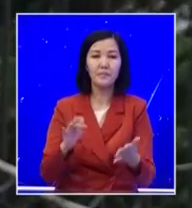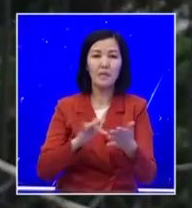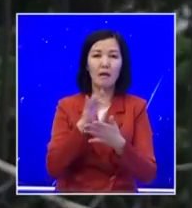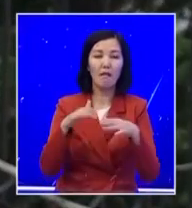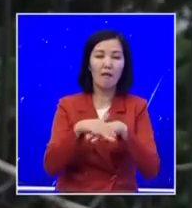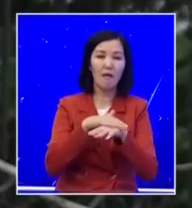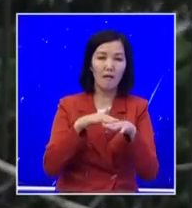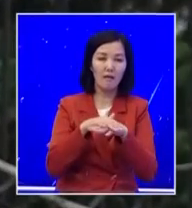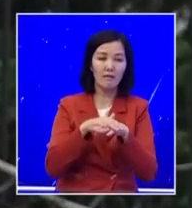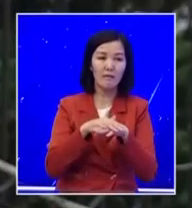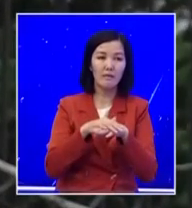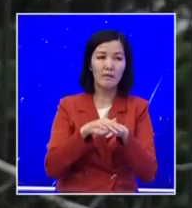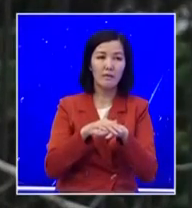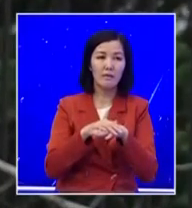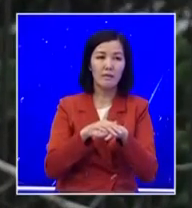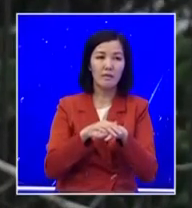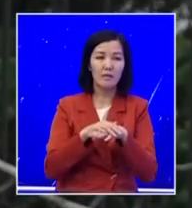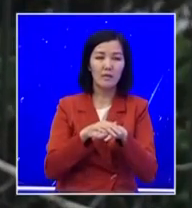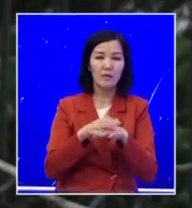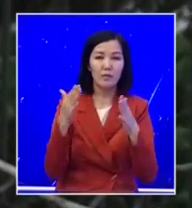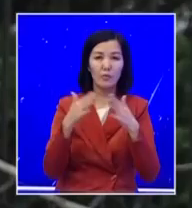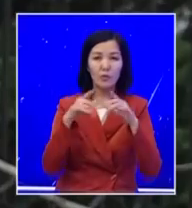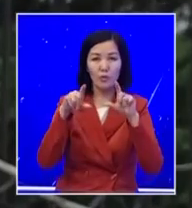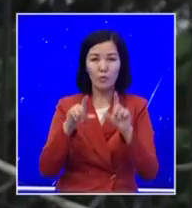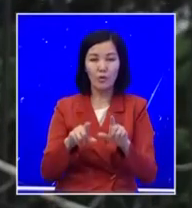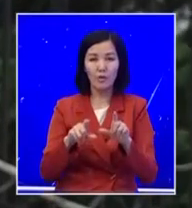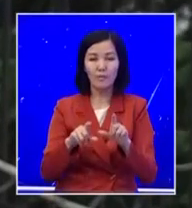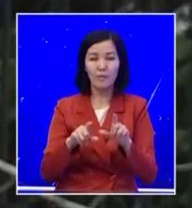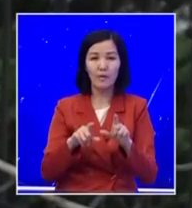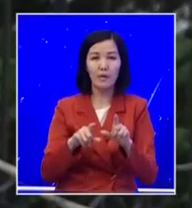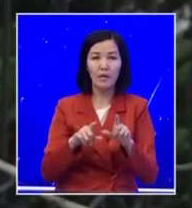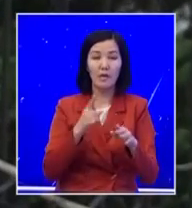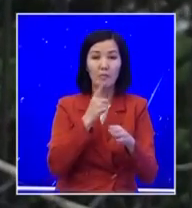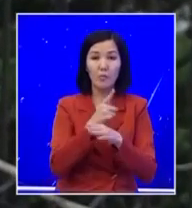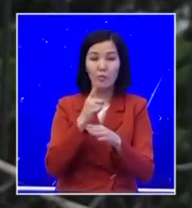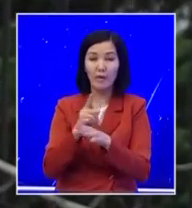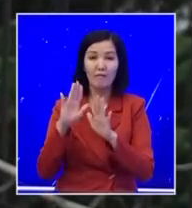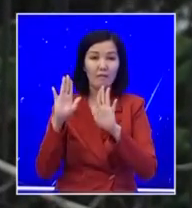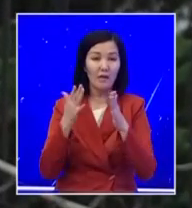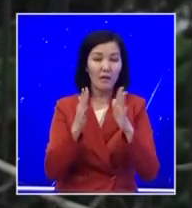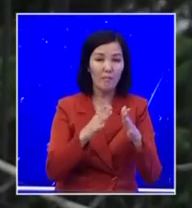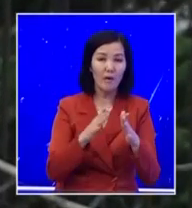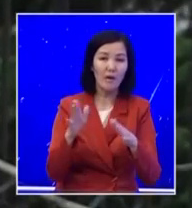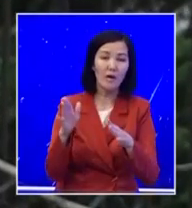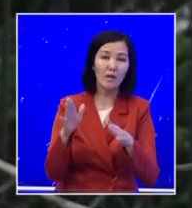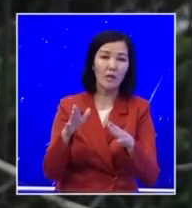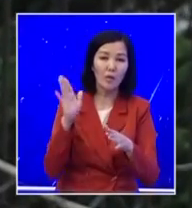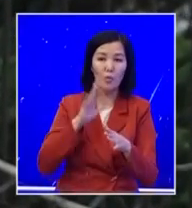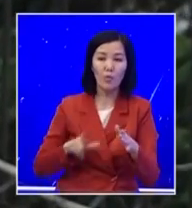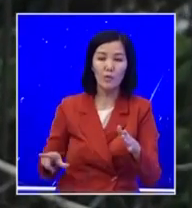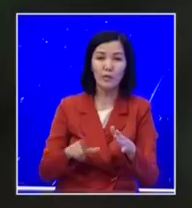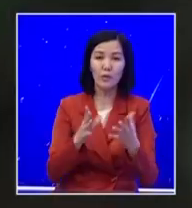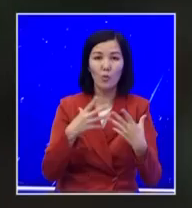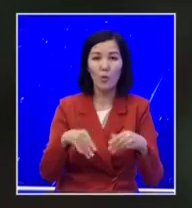халқын жаңағы үйде отыруға тыйым салынған орындар, саябақтар, мына өзен жағасында